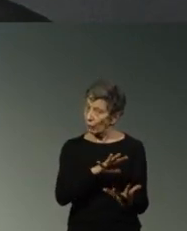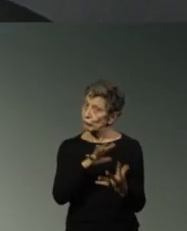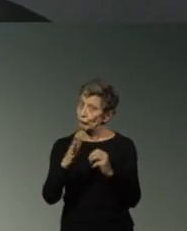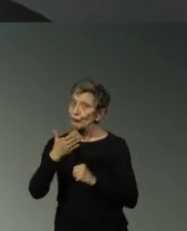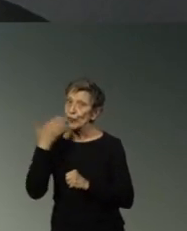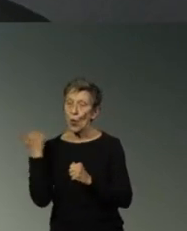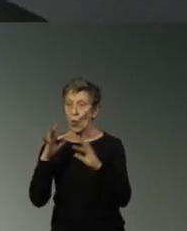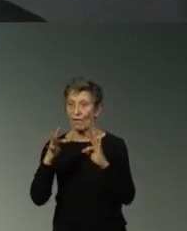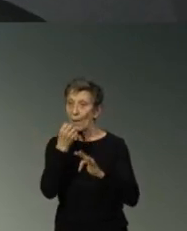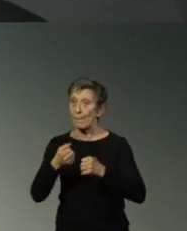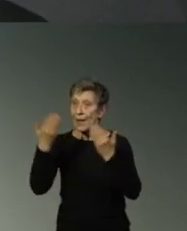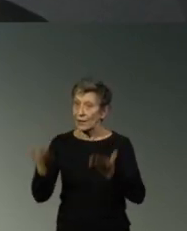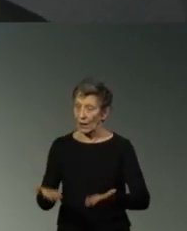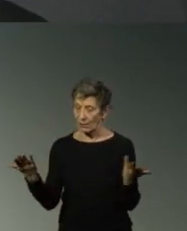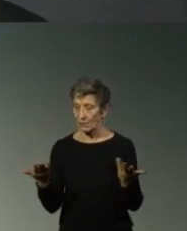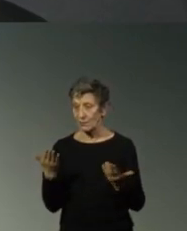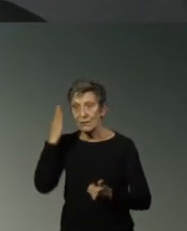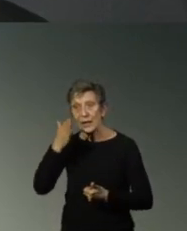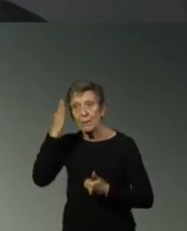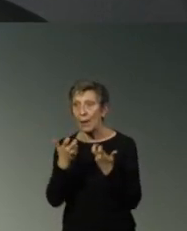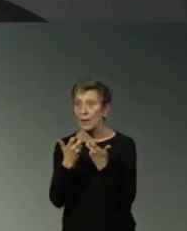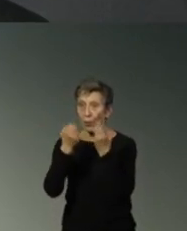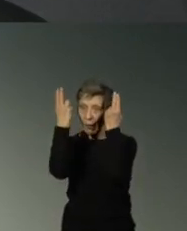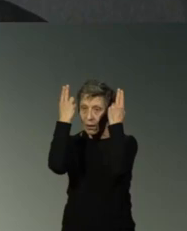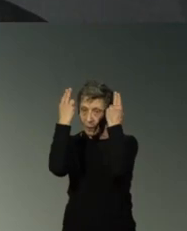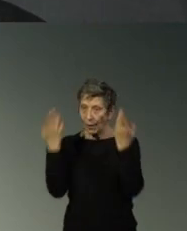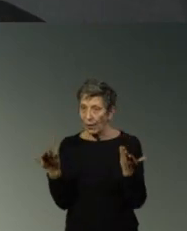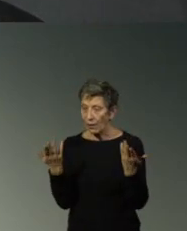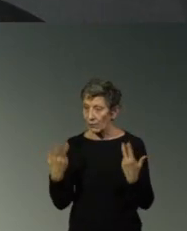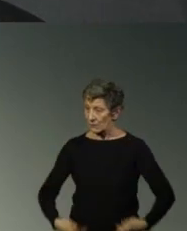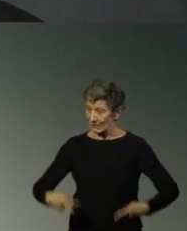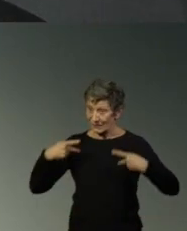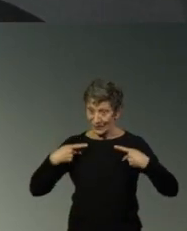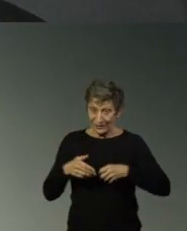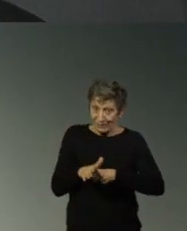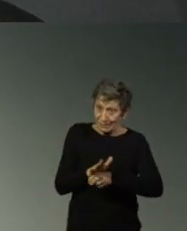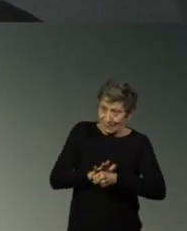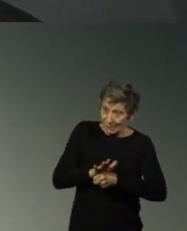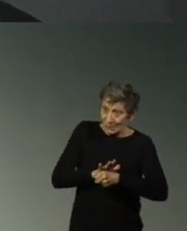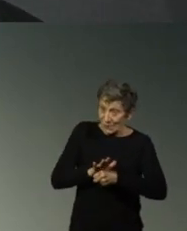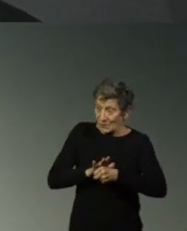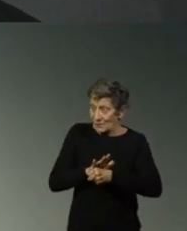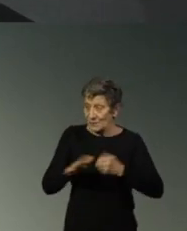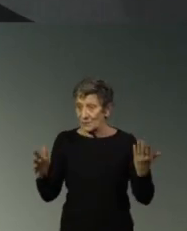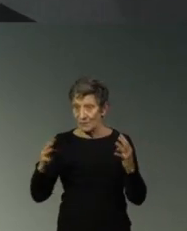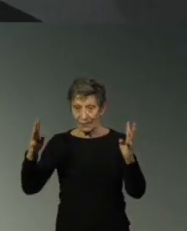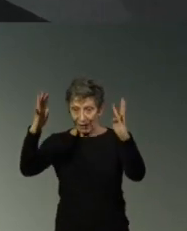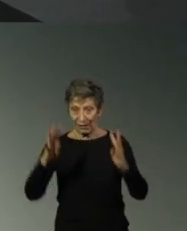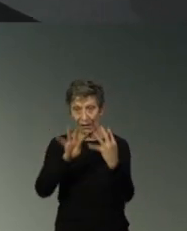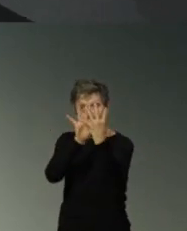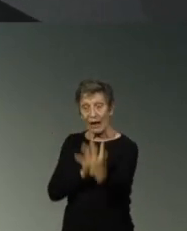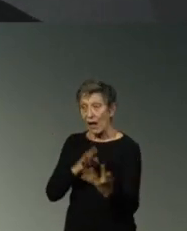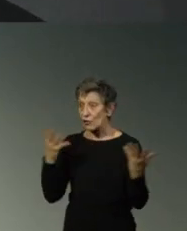pour le bien-être animal. Alors, un lapin qui vit l'entièreté de sa vie, sauf au moment où on l'emmène jusqu'à l'abattoir dans une cage